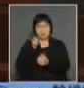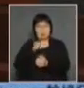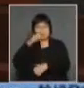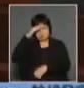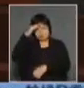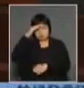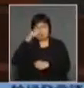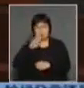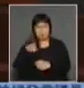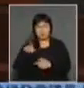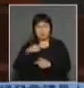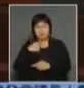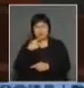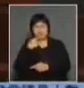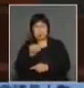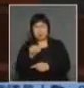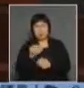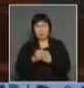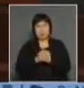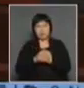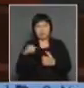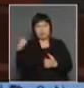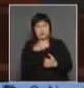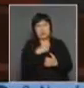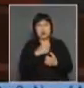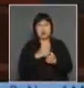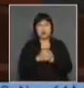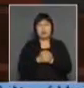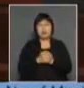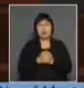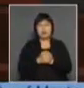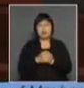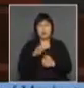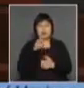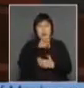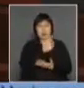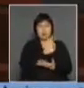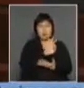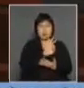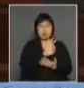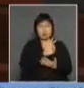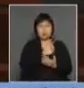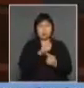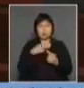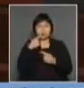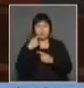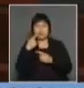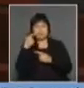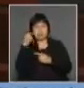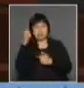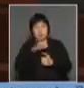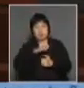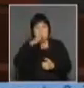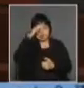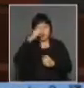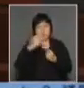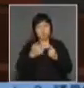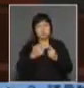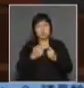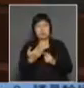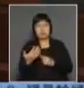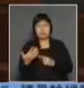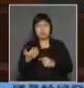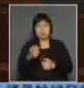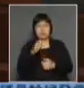說粗口，說他們打人，那他們有沒有說下幾多人用粗口罵警察呢？話佢哋摸警、黑